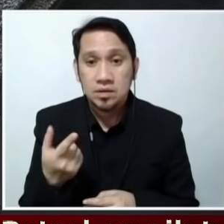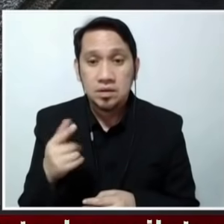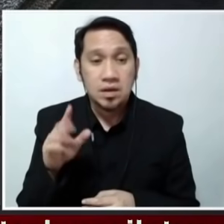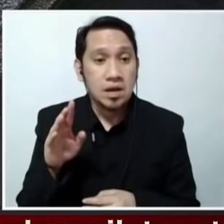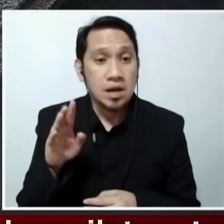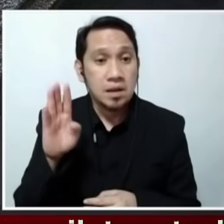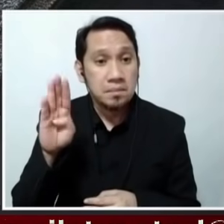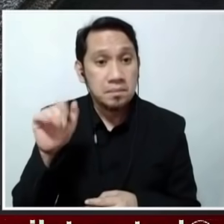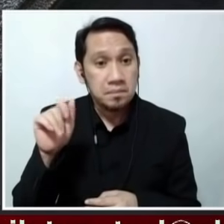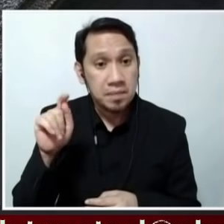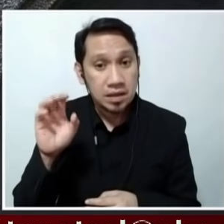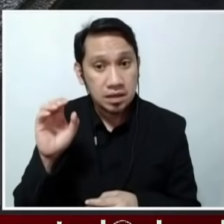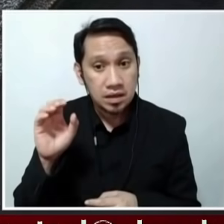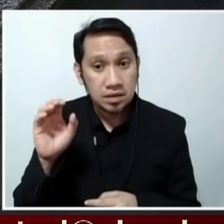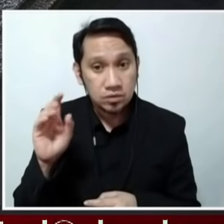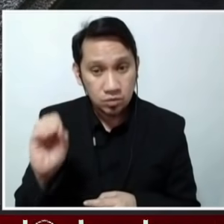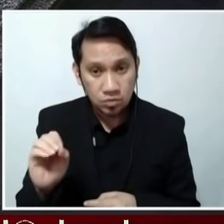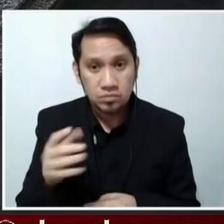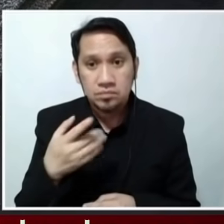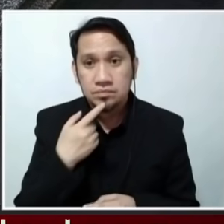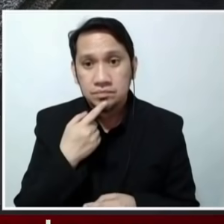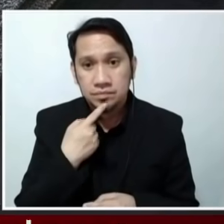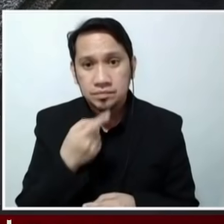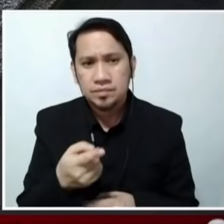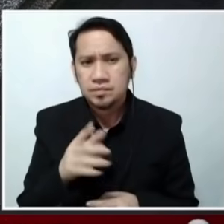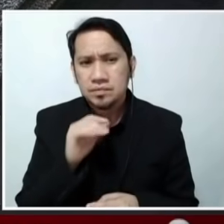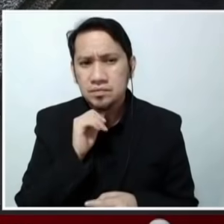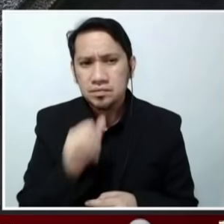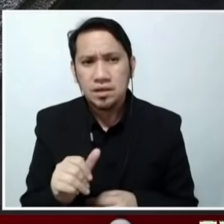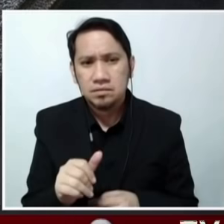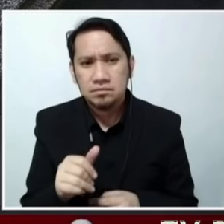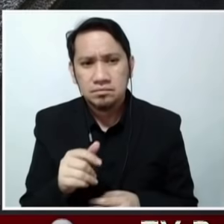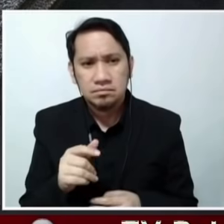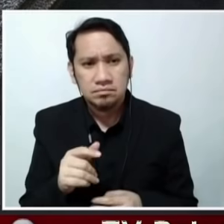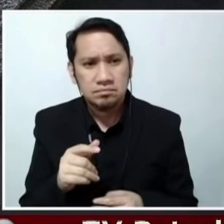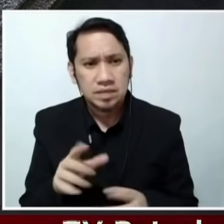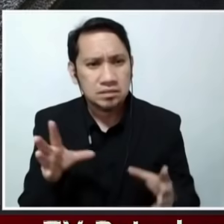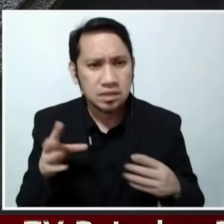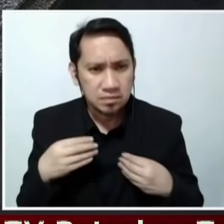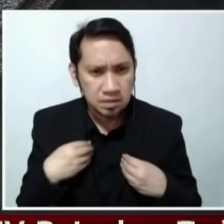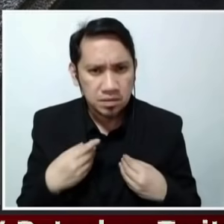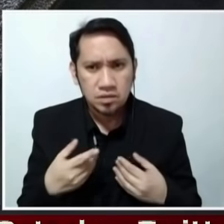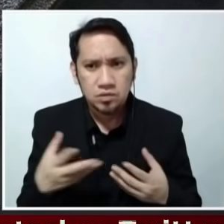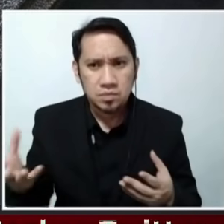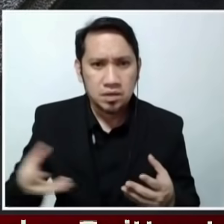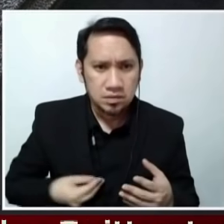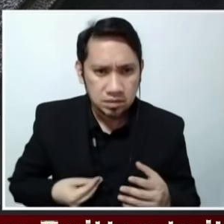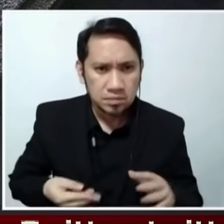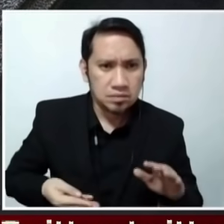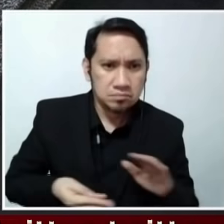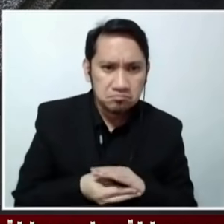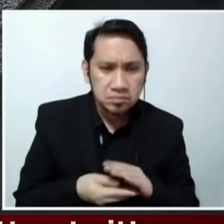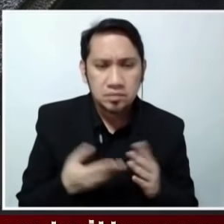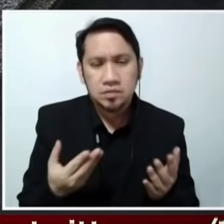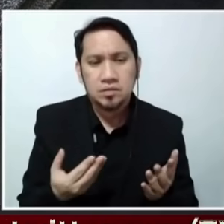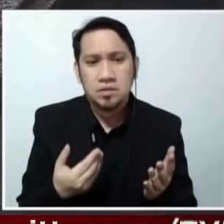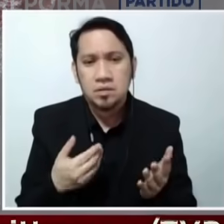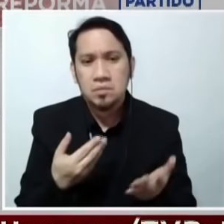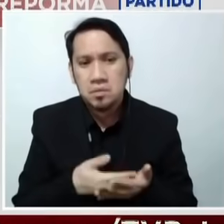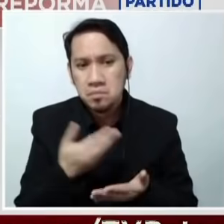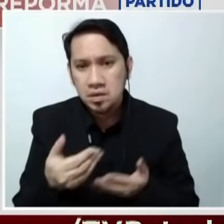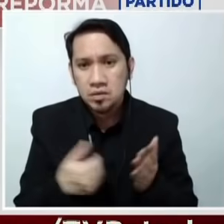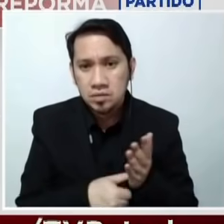Senator Ronald De La Rosa, tinawag na illegal at immoral ang pagtanggap ng suhol. Dapat daw itong isumbong sa